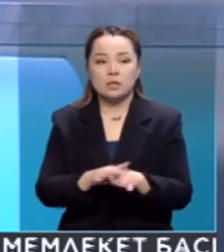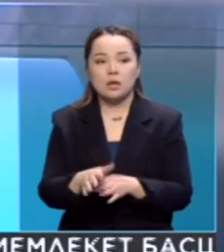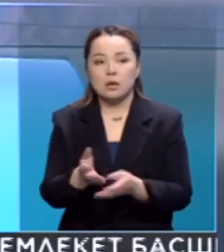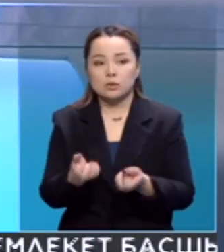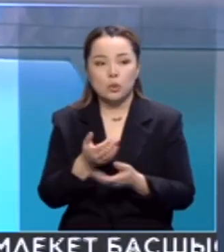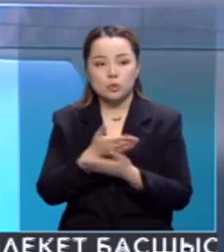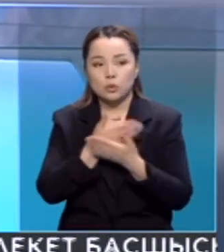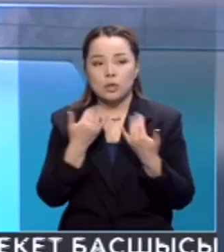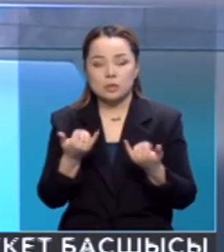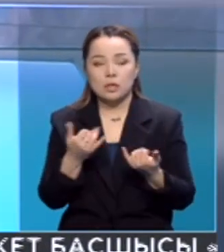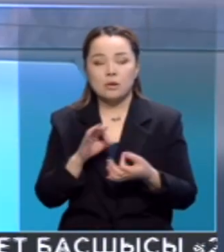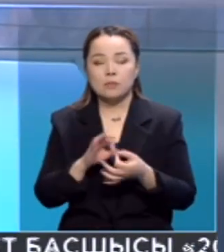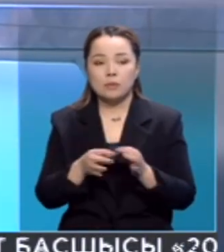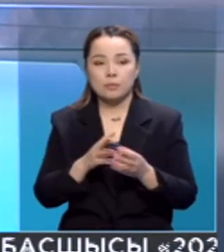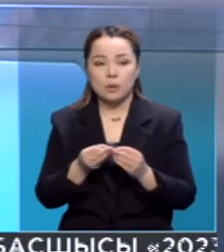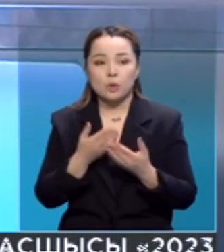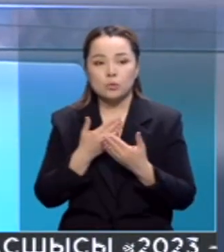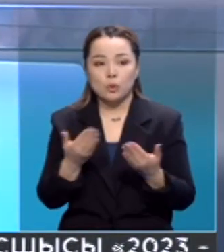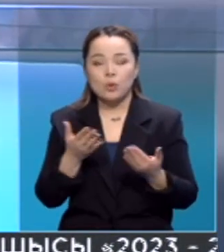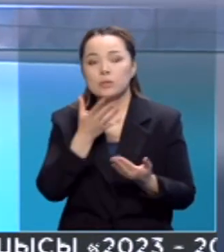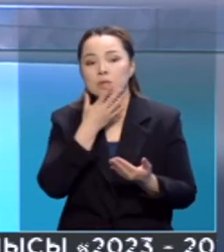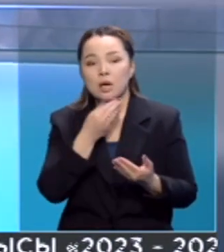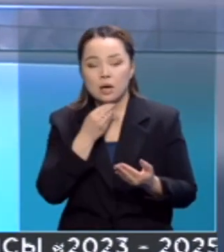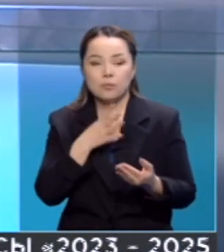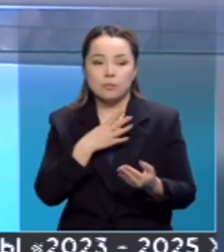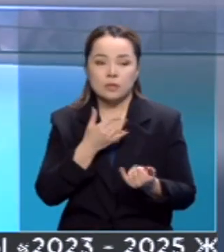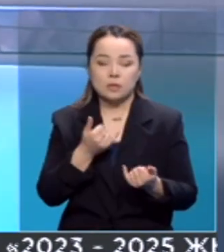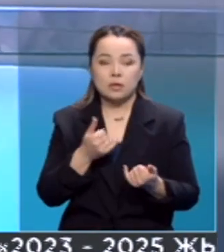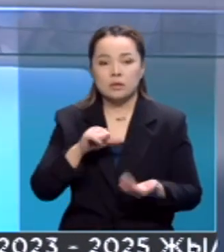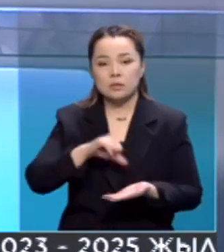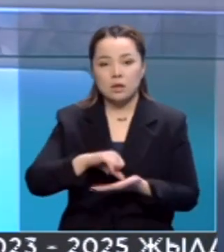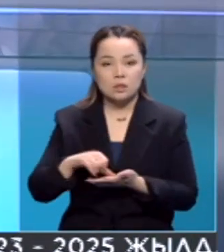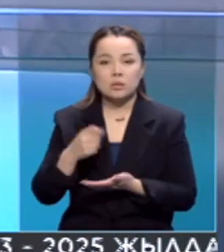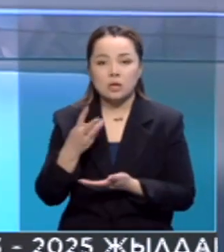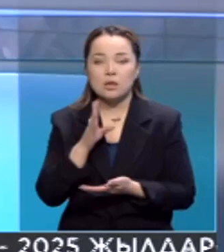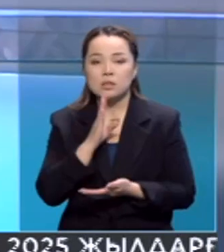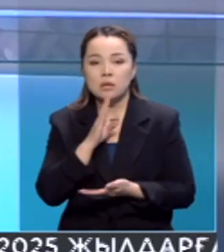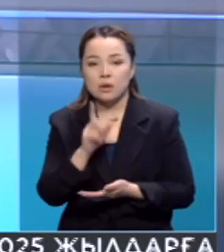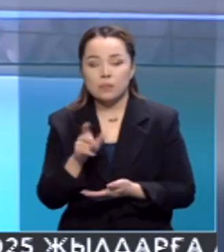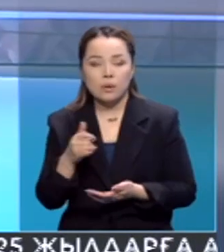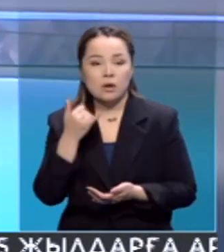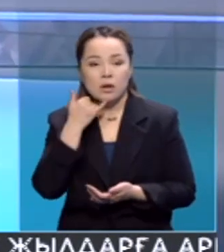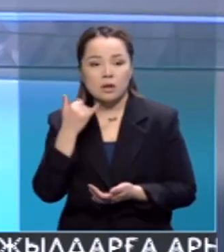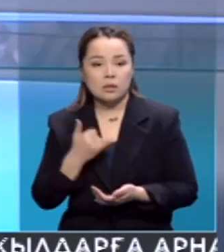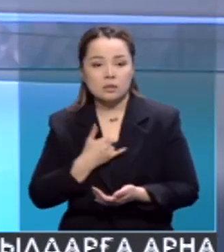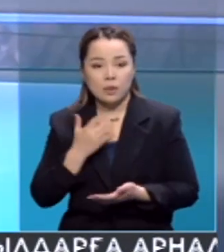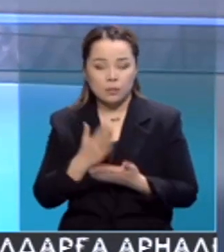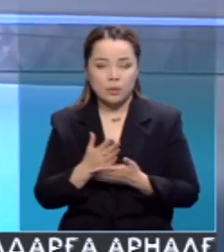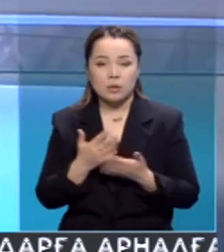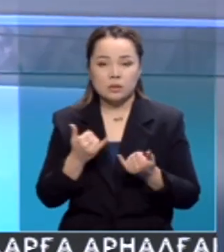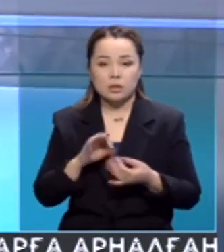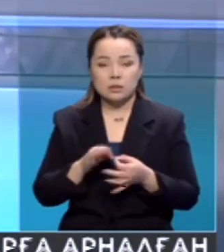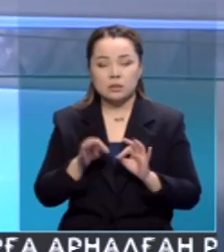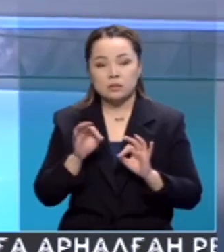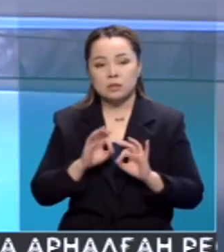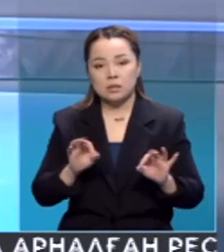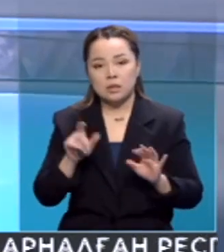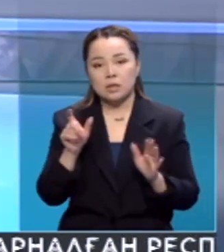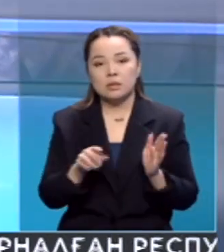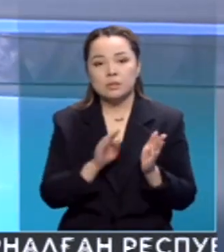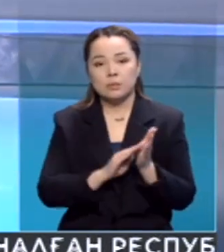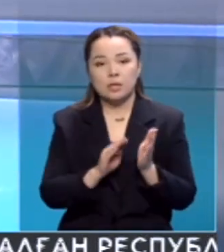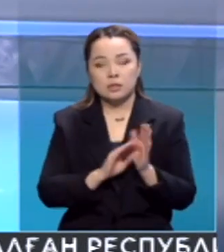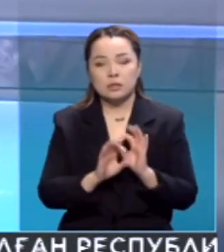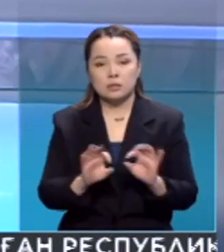отыр. Арнамызға соңғы күндері сұлулық салондарынан зардап шеккен бірнеше қыз-келінше хабарласты. Олармен тілшіміз Нұрсұлтан